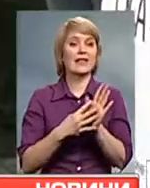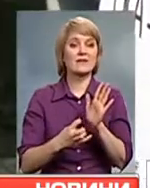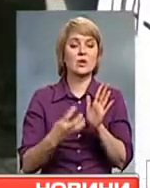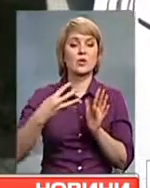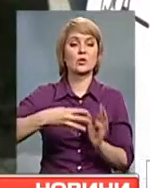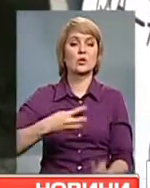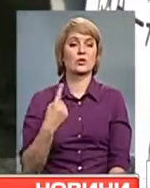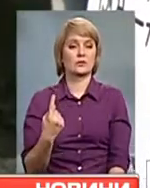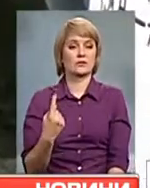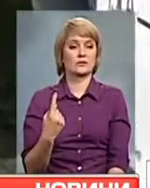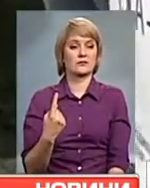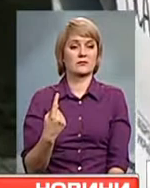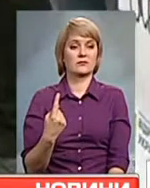941,